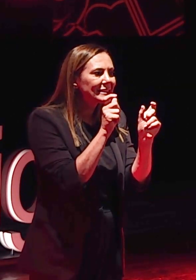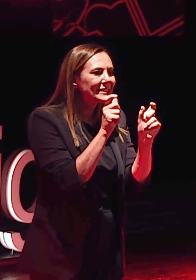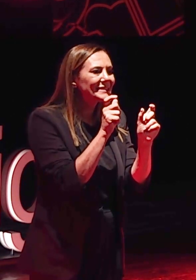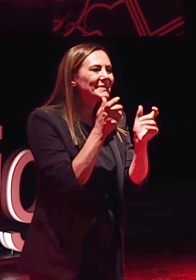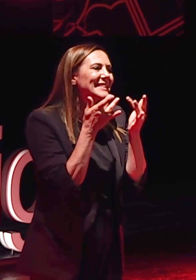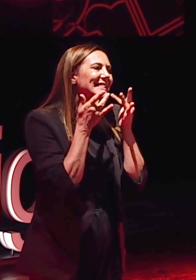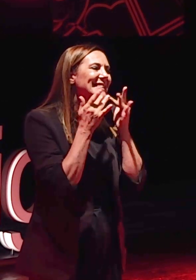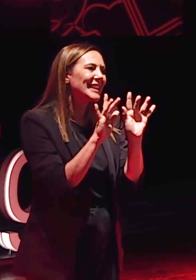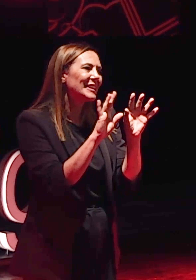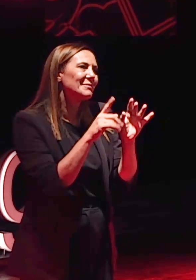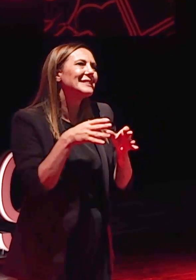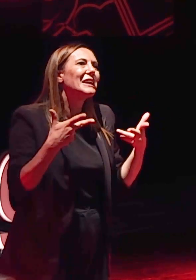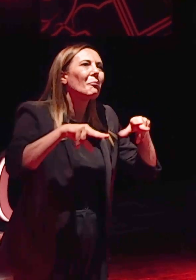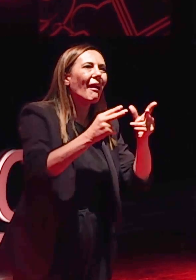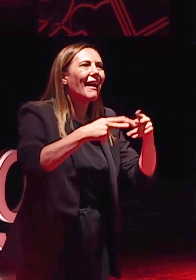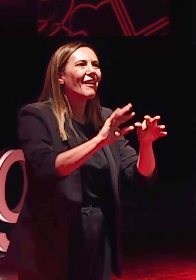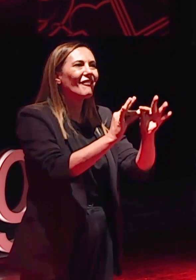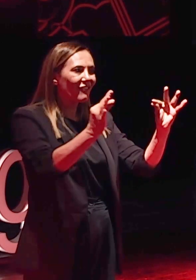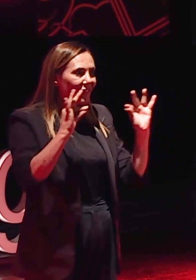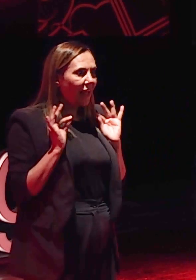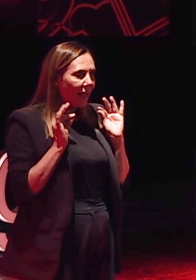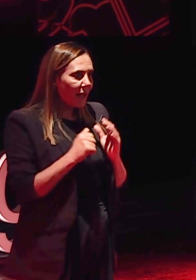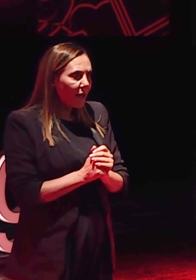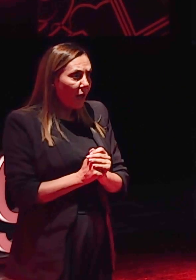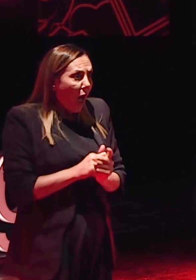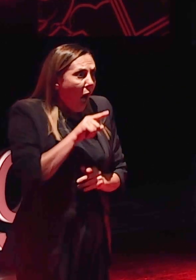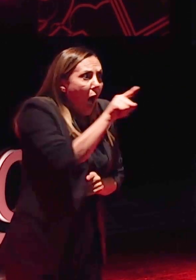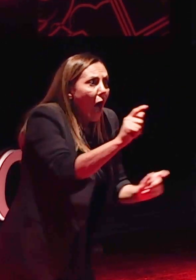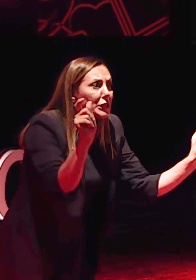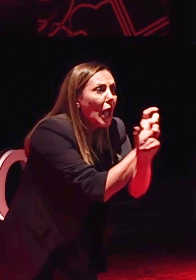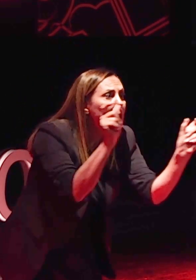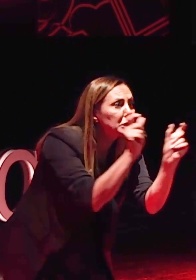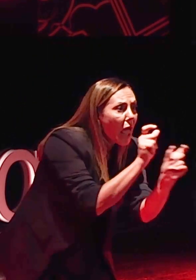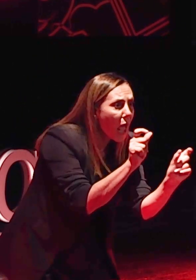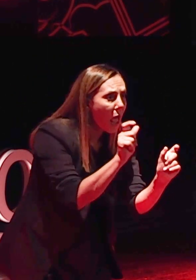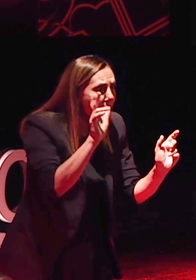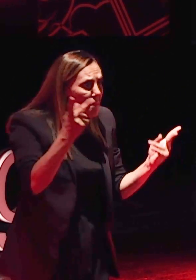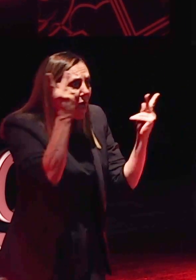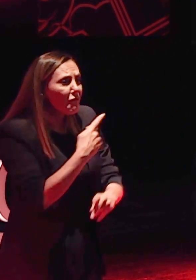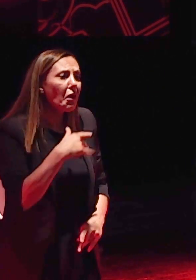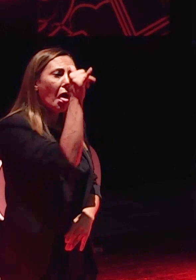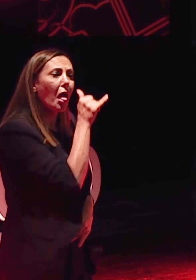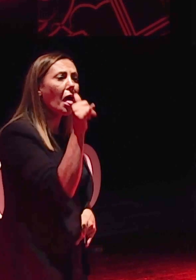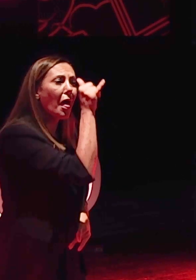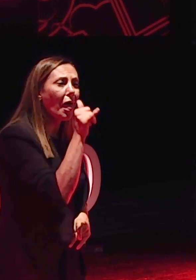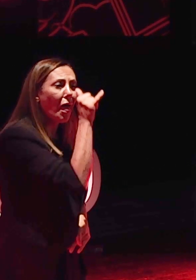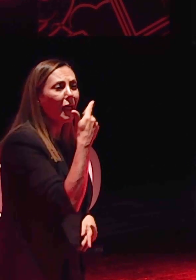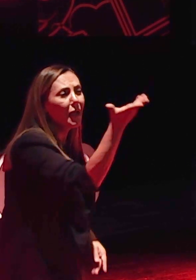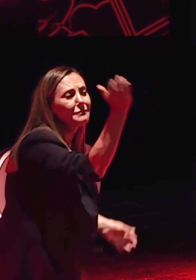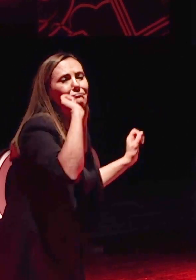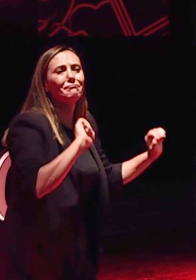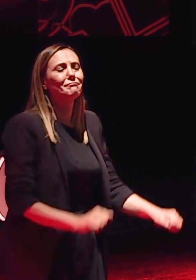semplice frase mi ripetono sempre questa frase sei dislessica ma non si vede